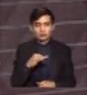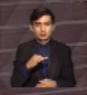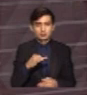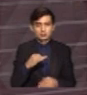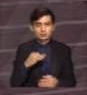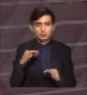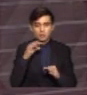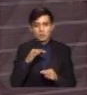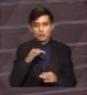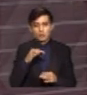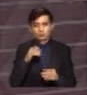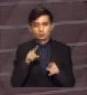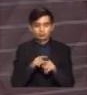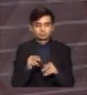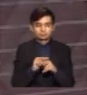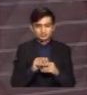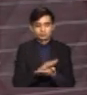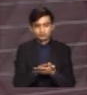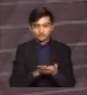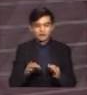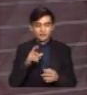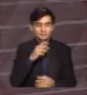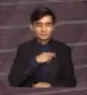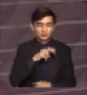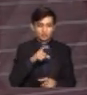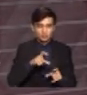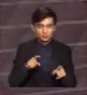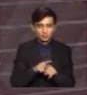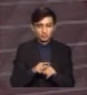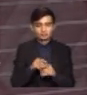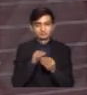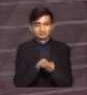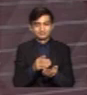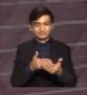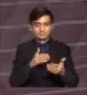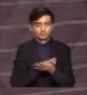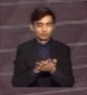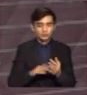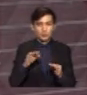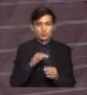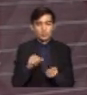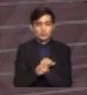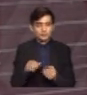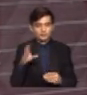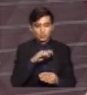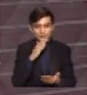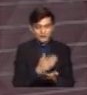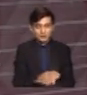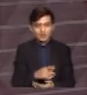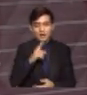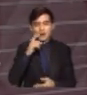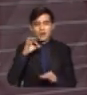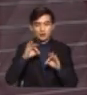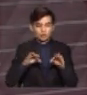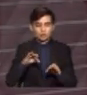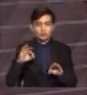под ритуальные услуги. Здание под ритуальные услуги. Документы все обстоятельства. Абсолютно есть. Архитектура дала разрешение